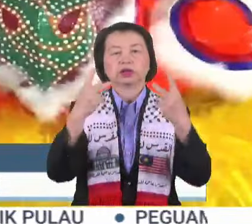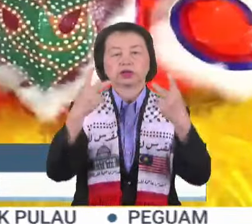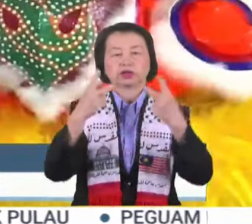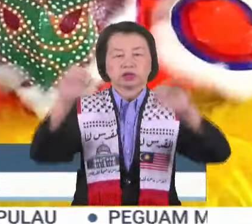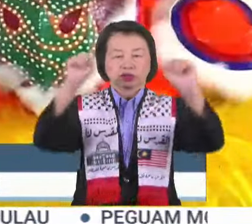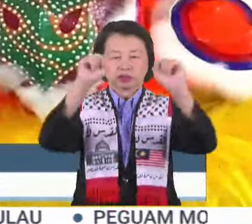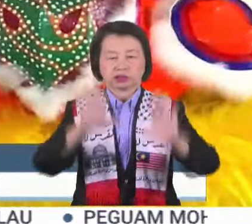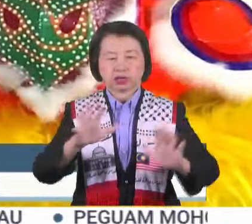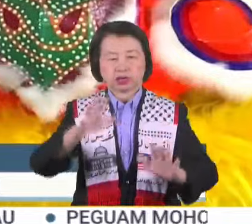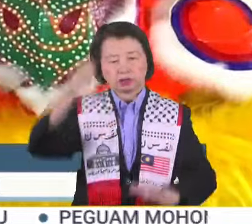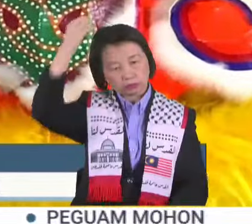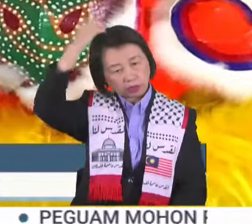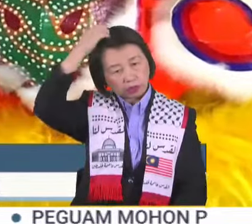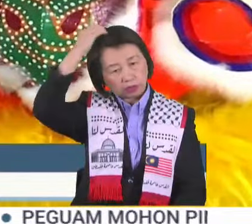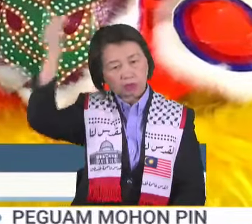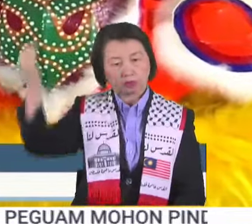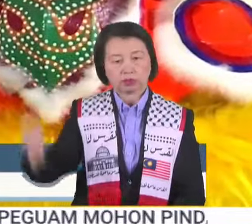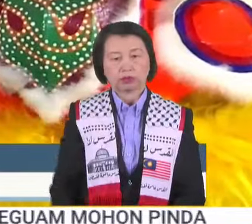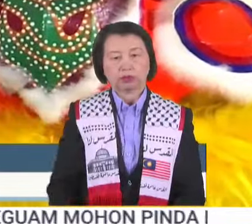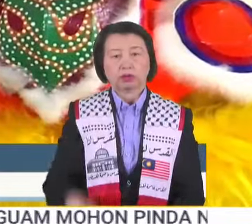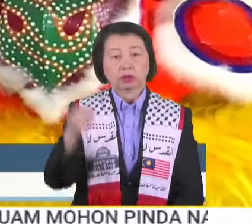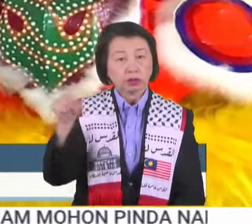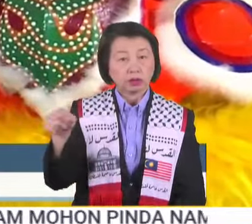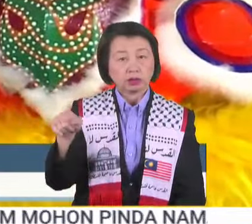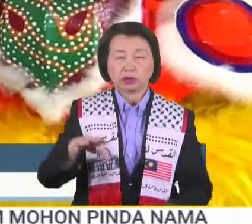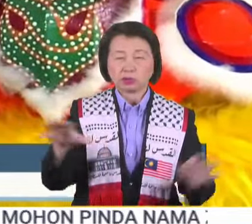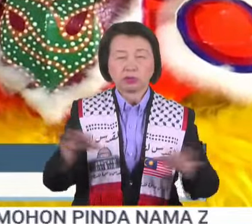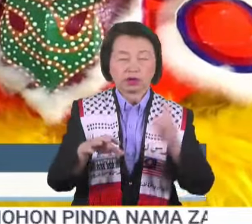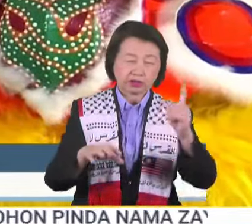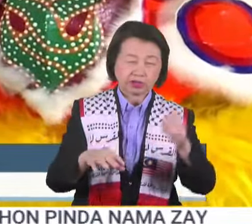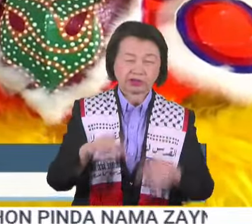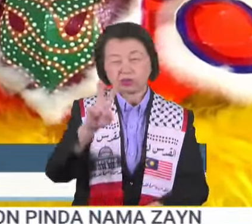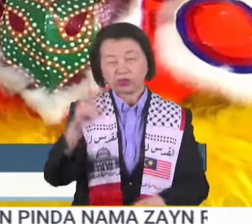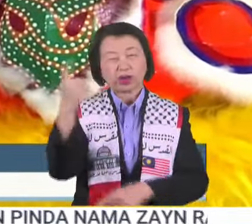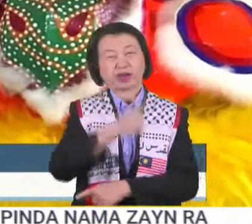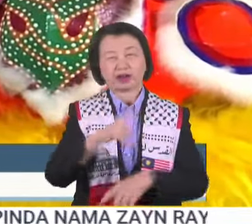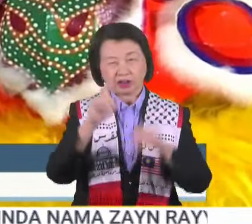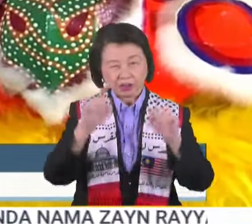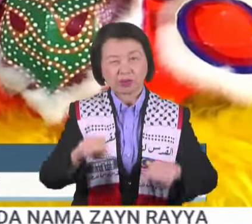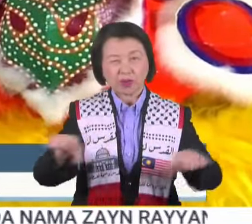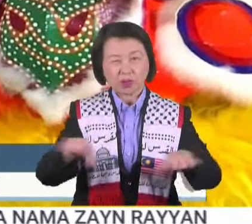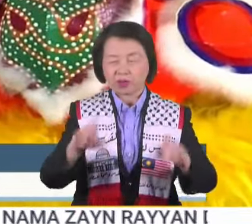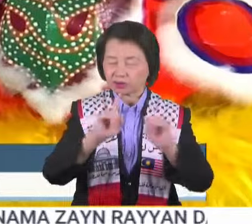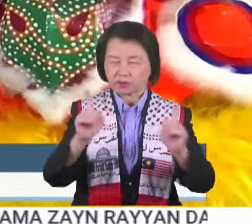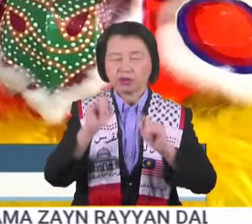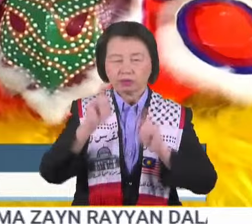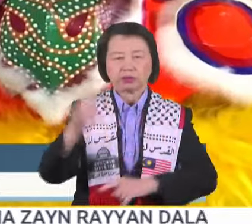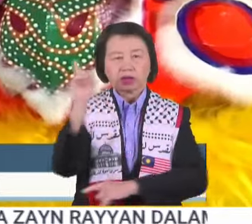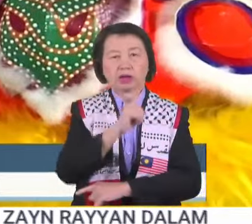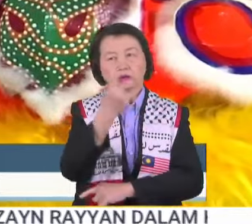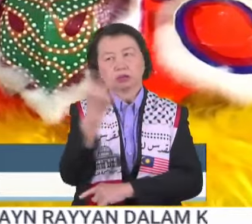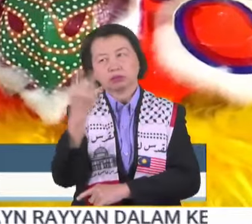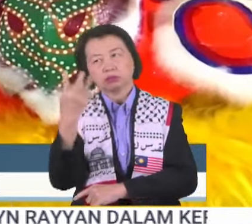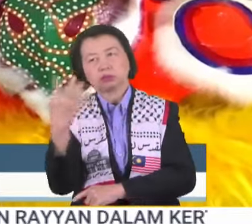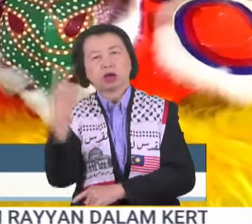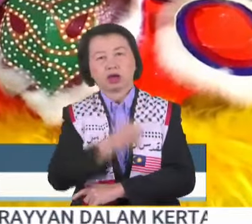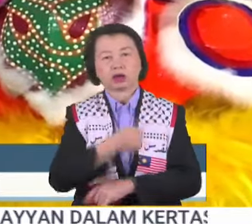Ini bukan satu hari, dua hari boleh buat ni. Ini mesti mau hari panjang baru boleh buat